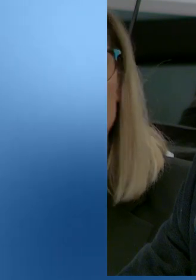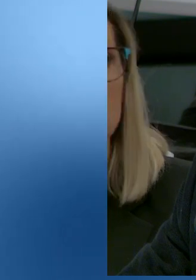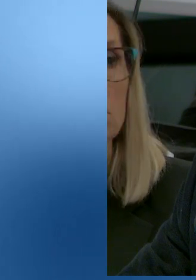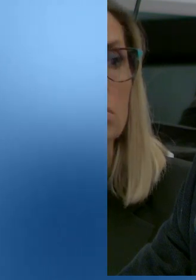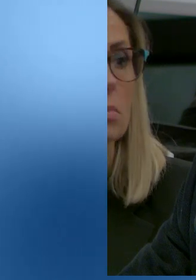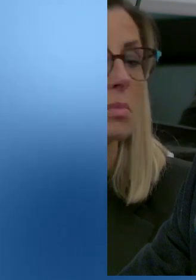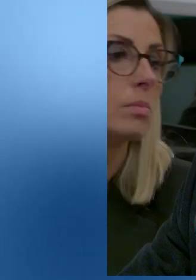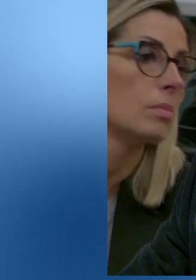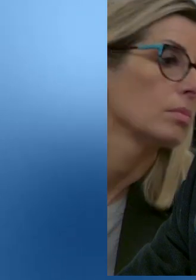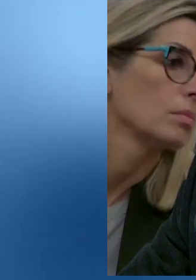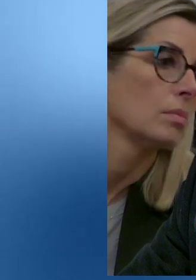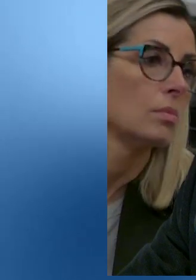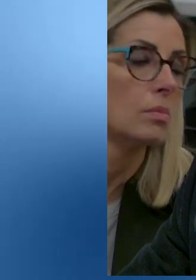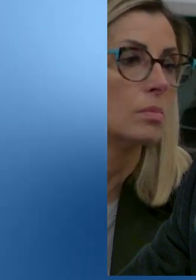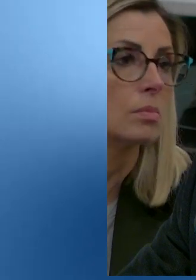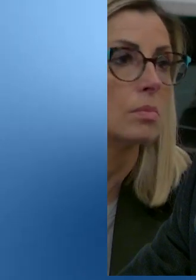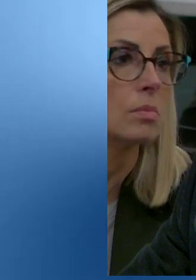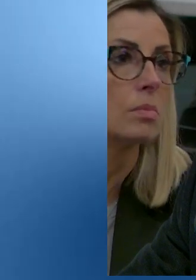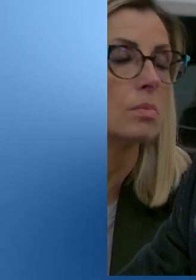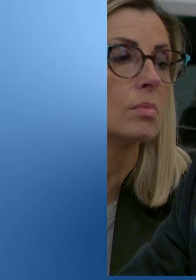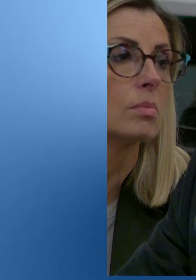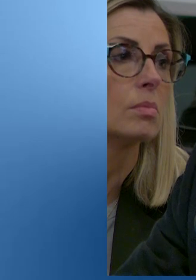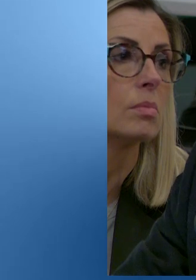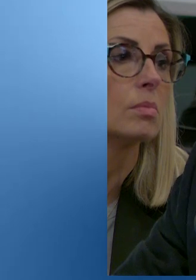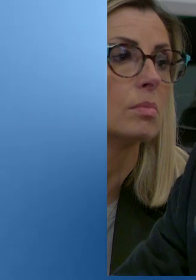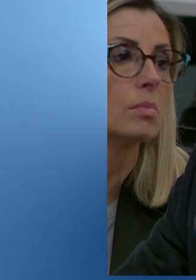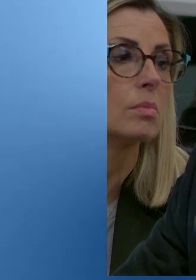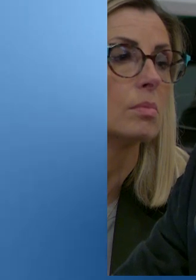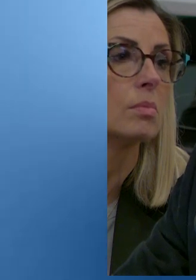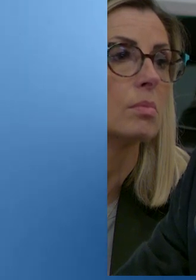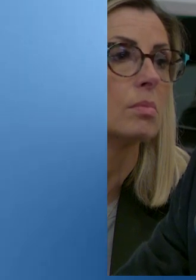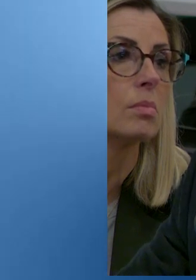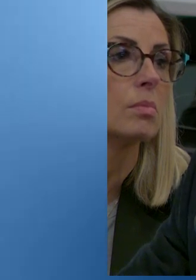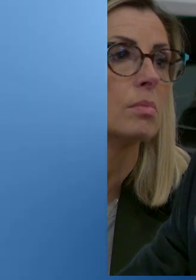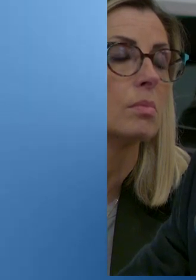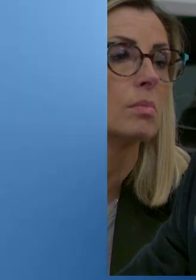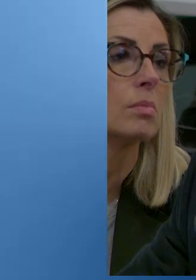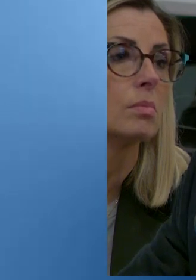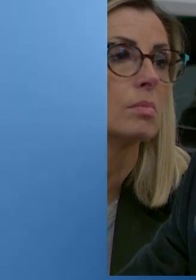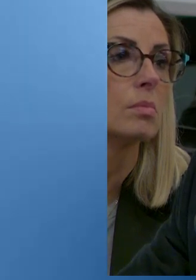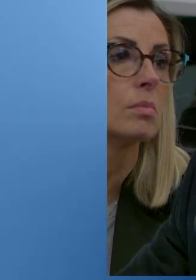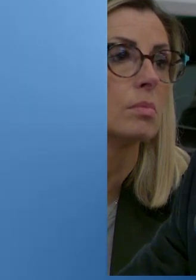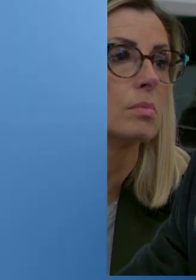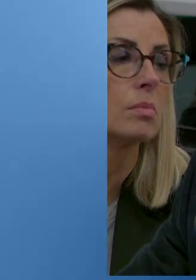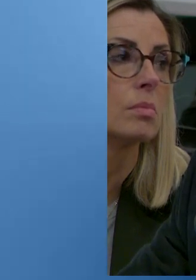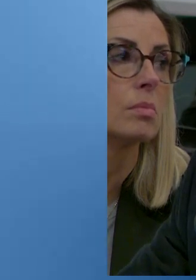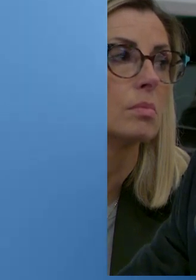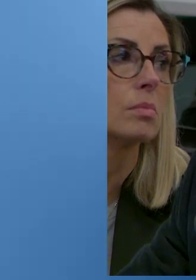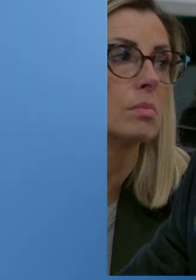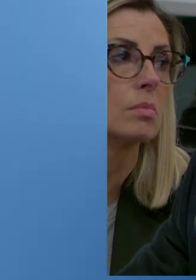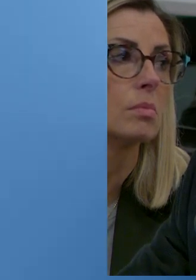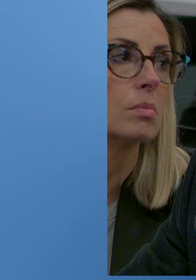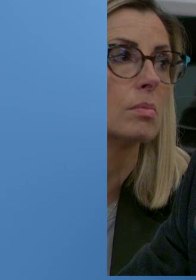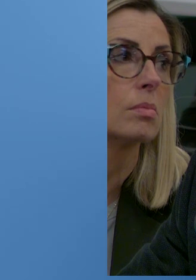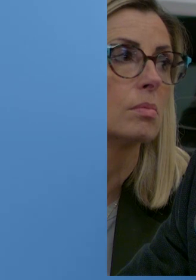disais au début de séance à propos de cette commerçante de la rue d'hidro vous jouez avec des vies professionnelles et donc il faut y